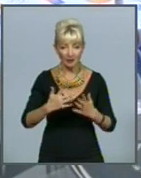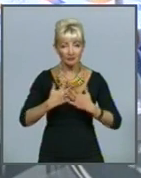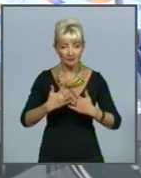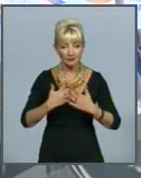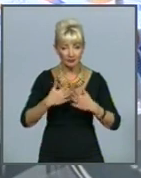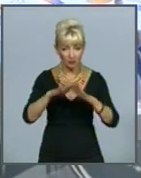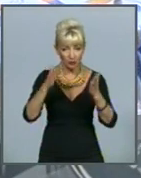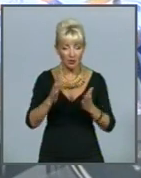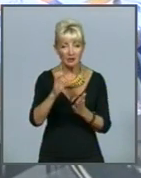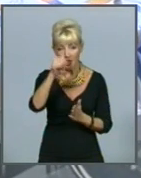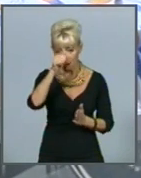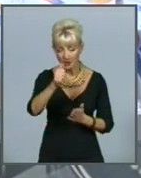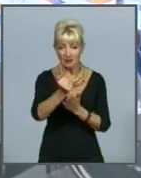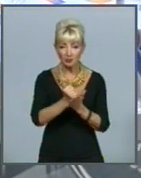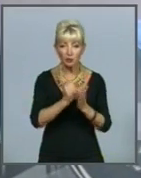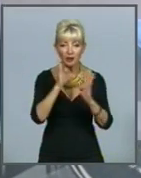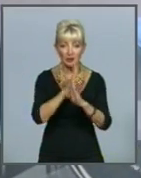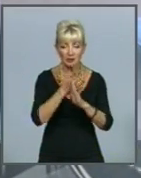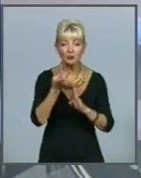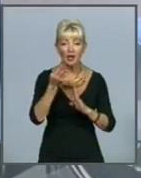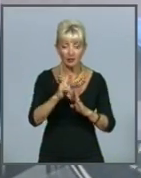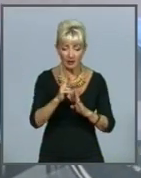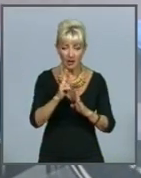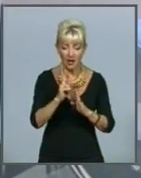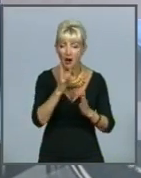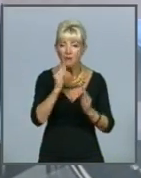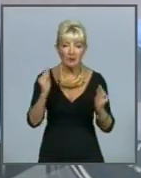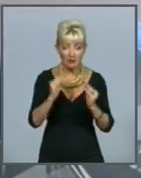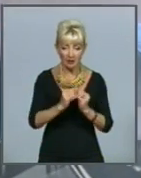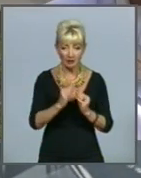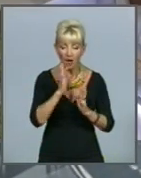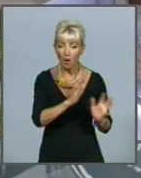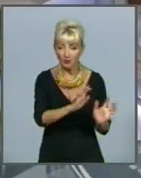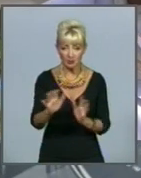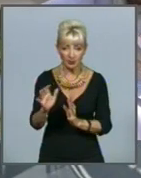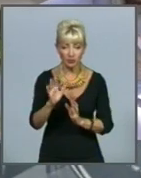запасом кисню для безперебійного забезпечення відділення для хворих на коронавірус.